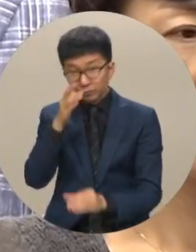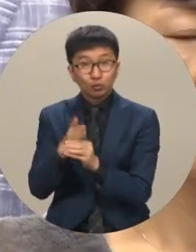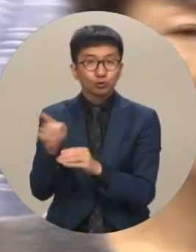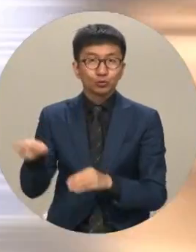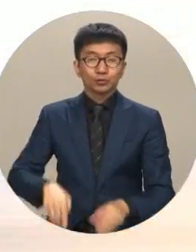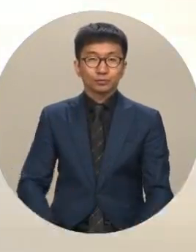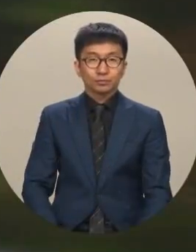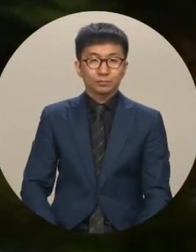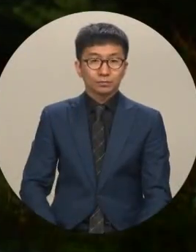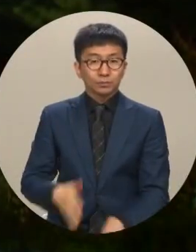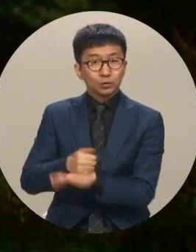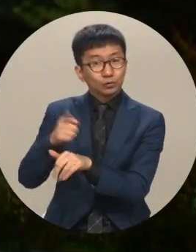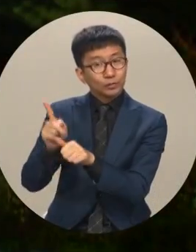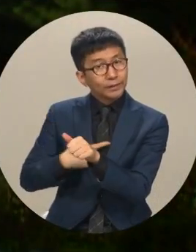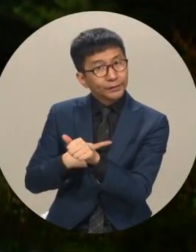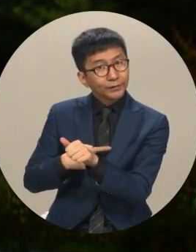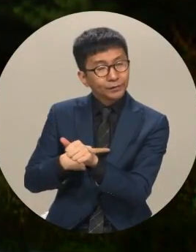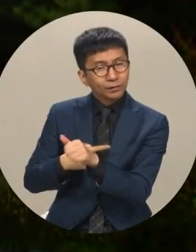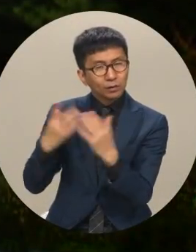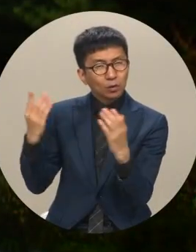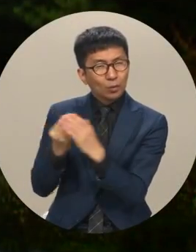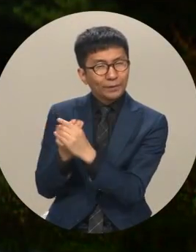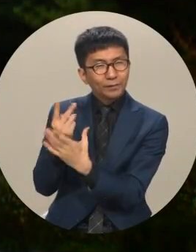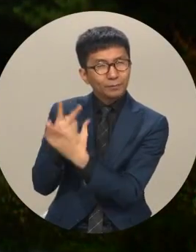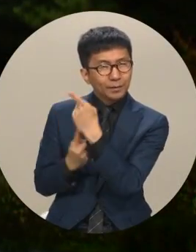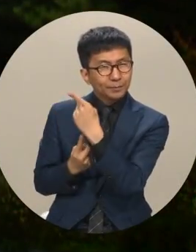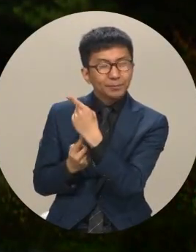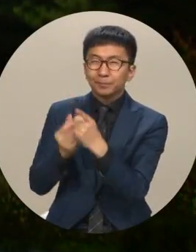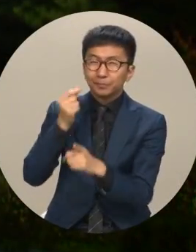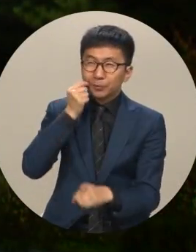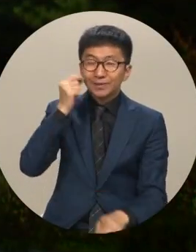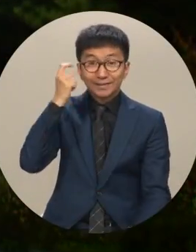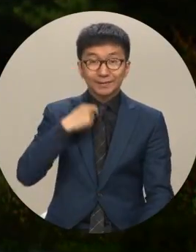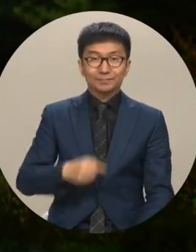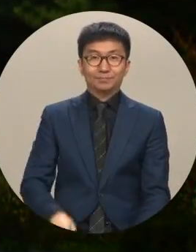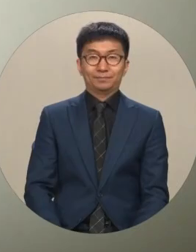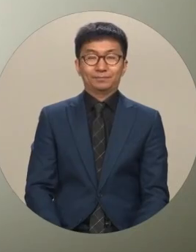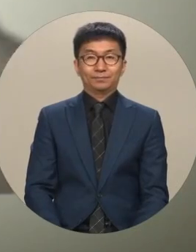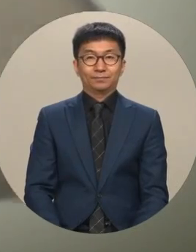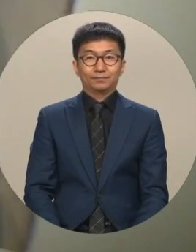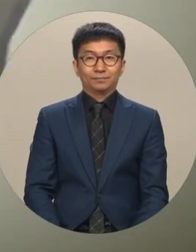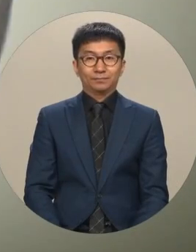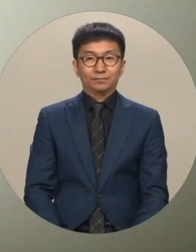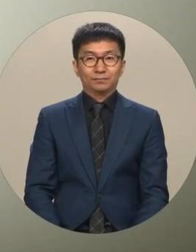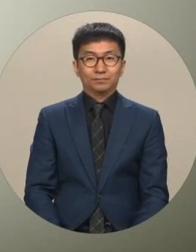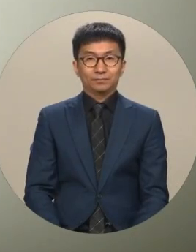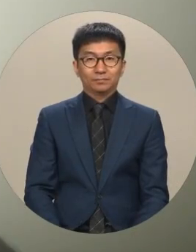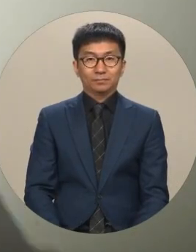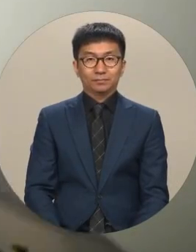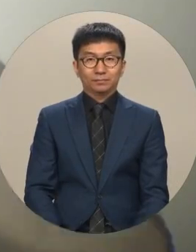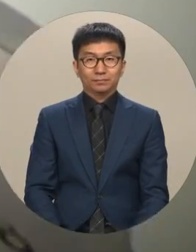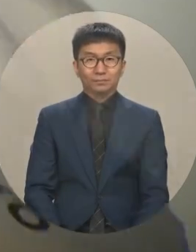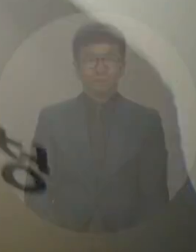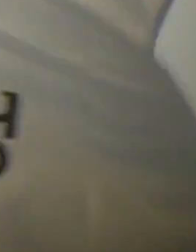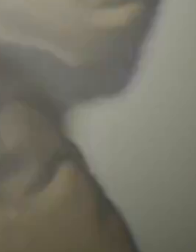선을 그으면서 진보 후보 역시 한 명만 나올 가능성은 적어 보입니다 EBS 뉴스 금창호